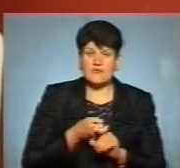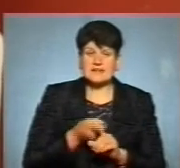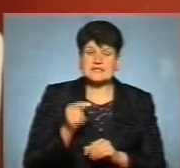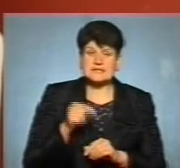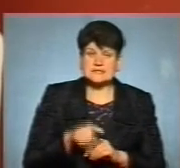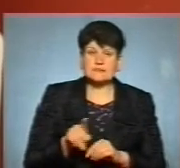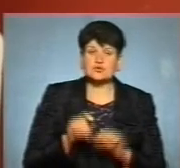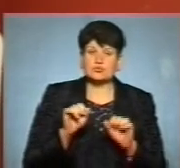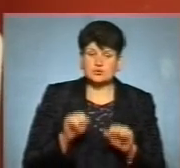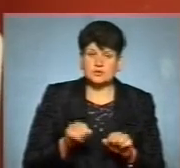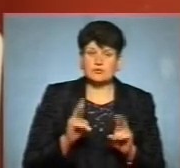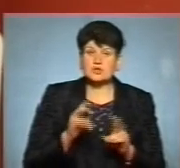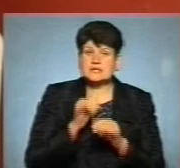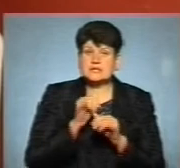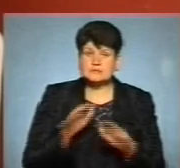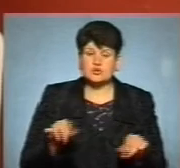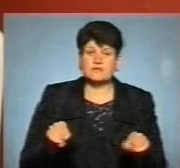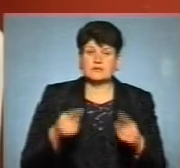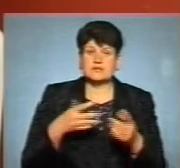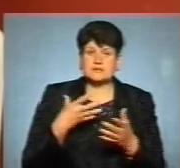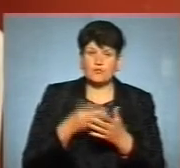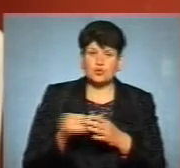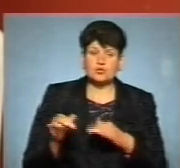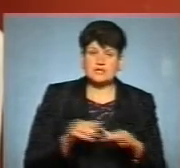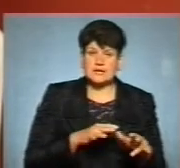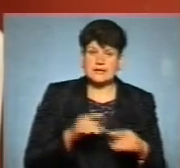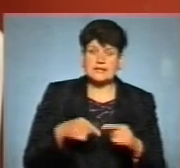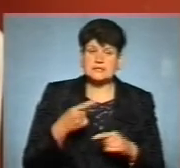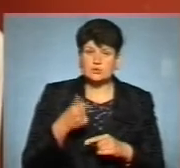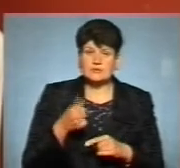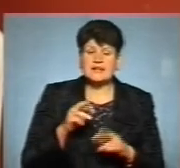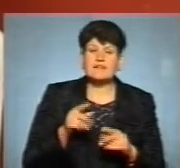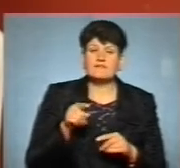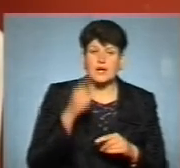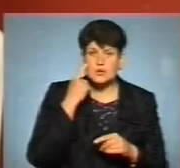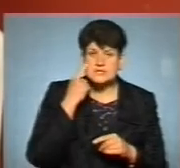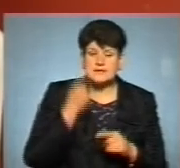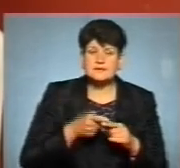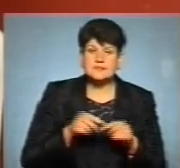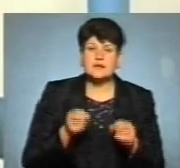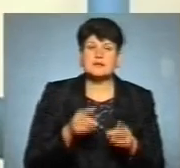що, ймовірно, дехто й не зможе відновити свою діяльність так, наступного року. Як ви оцінюєте такі ризики?